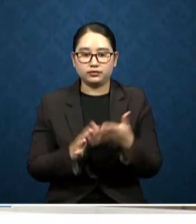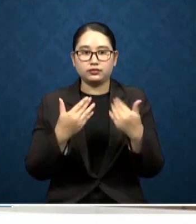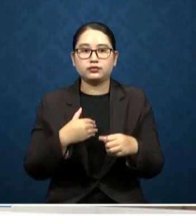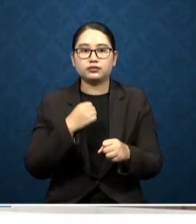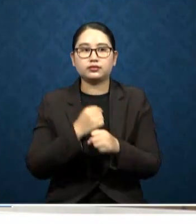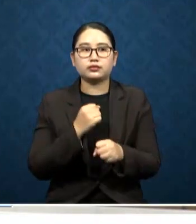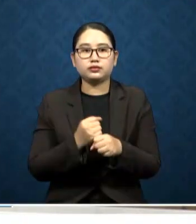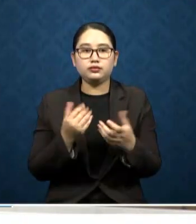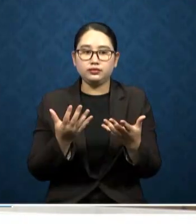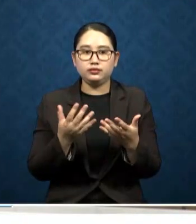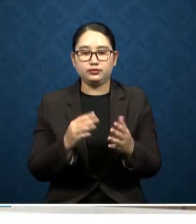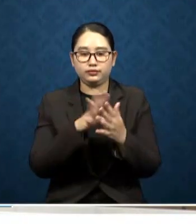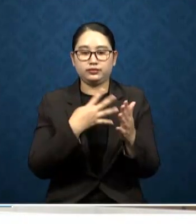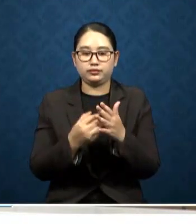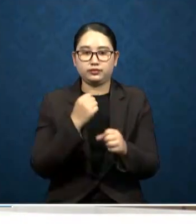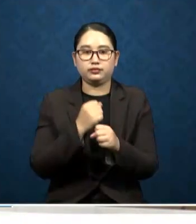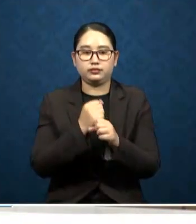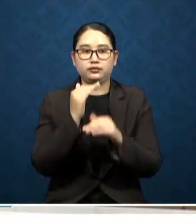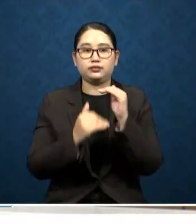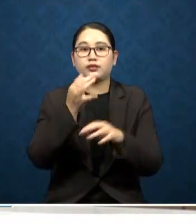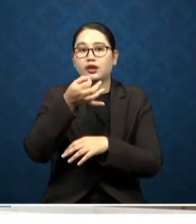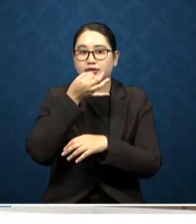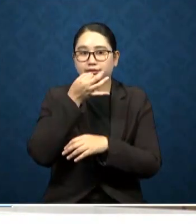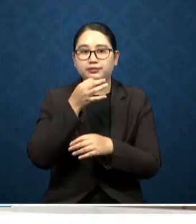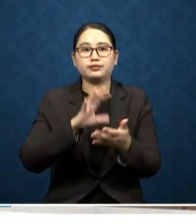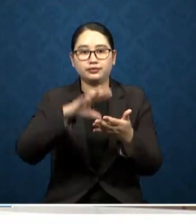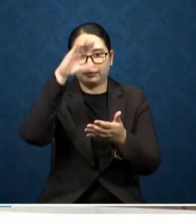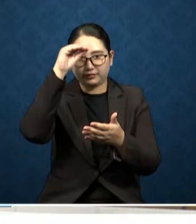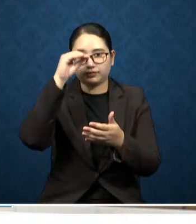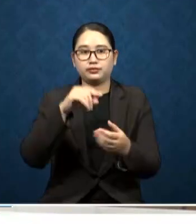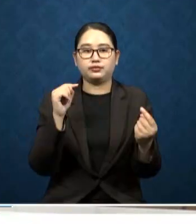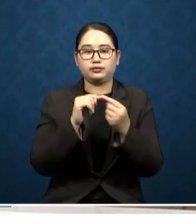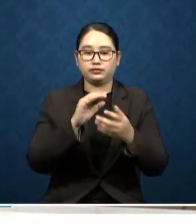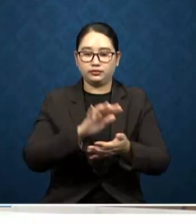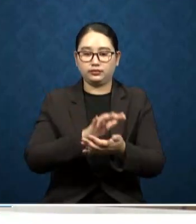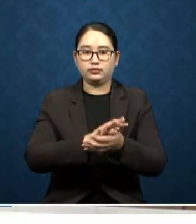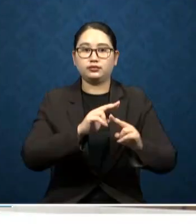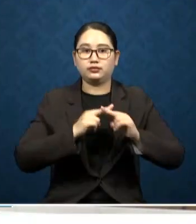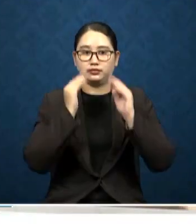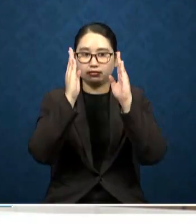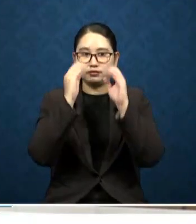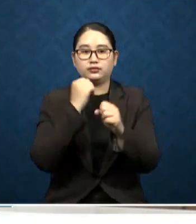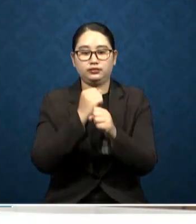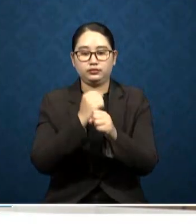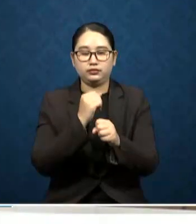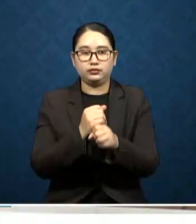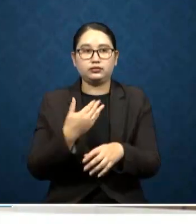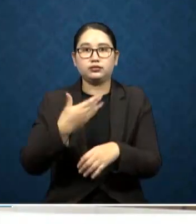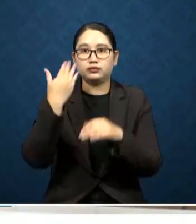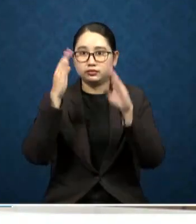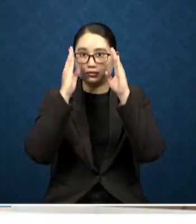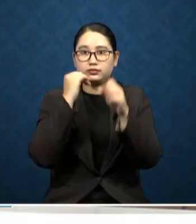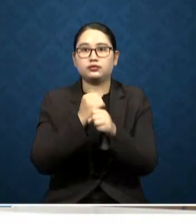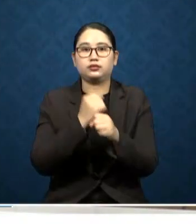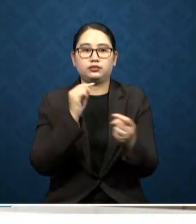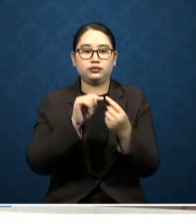ใช้แนวทางในการที่จะพัฒนาอาชีวศึกษาของประเทศโดยใช้ภาคเอกชนอย่างที่ตั้งใจเลยตอนตั้งใจก็เห็นว่าภาค